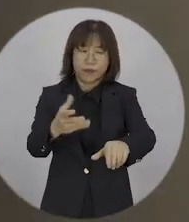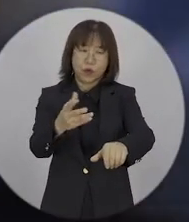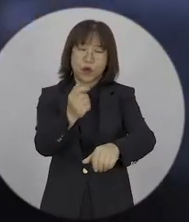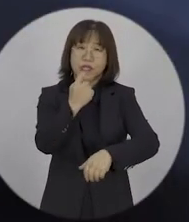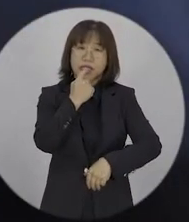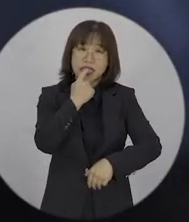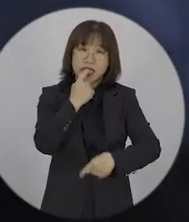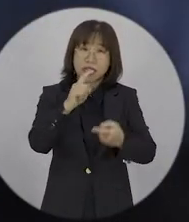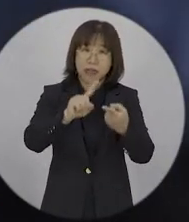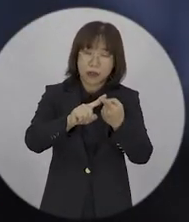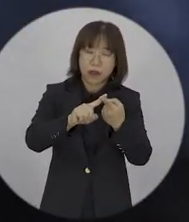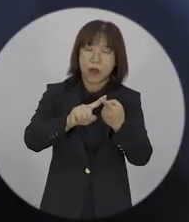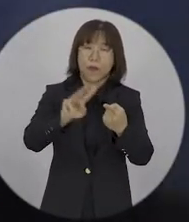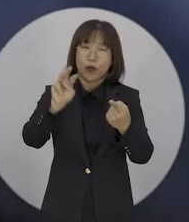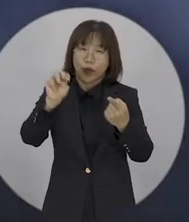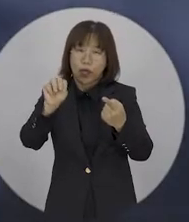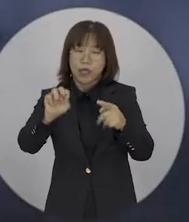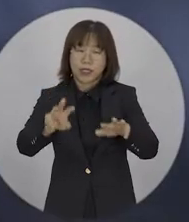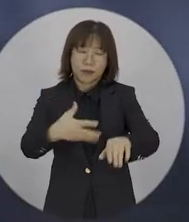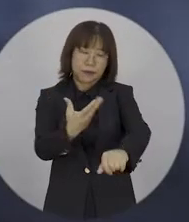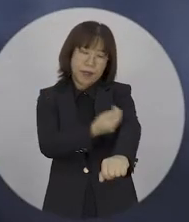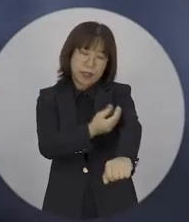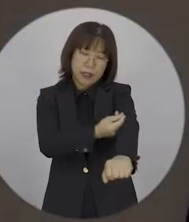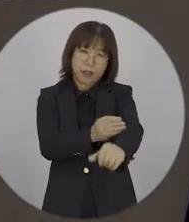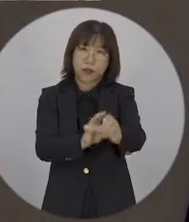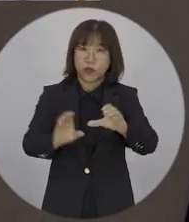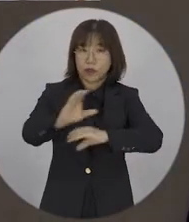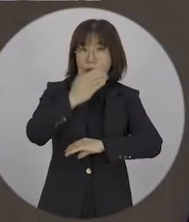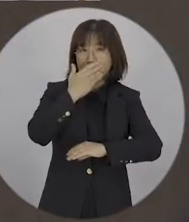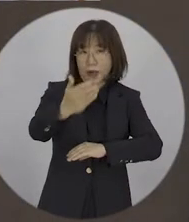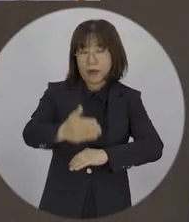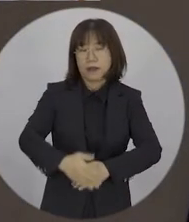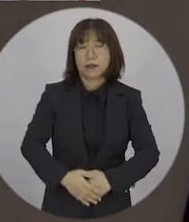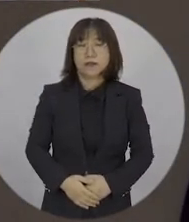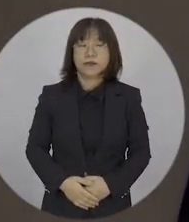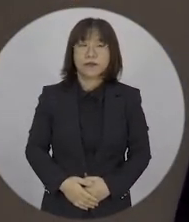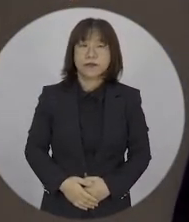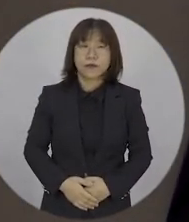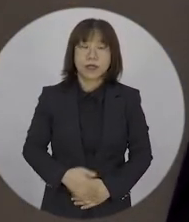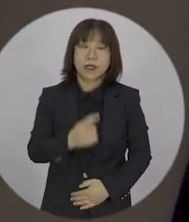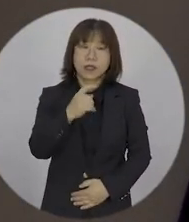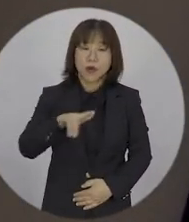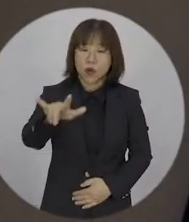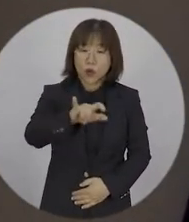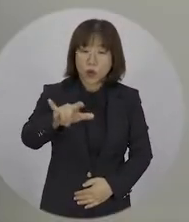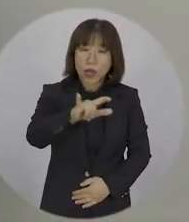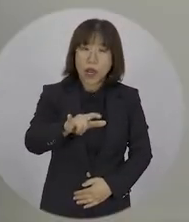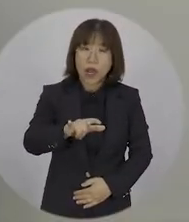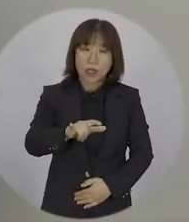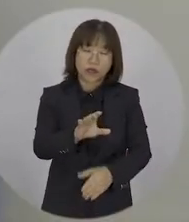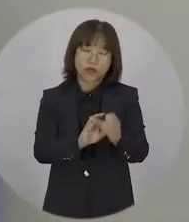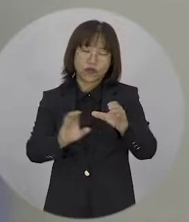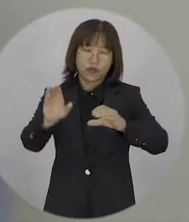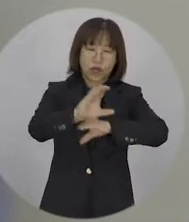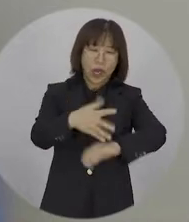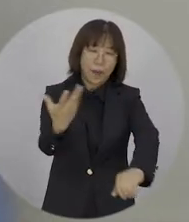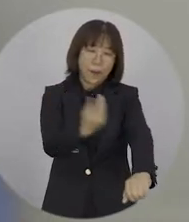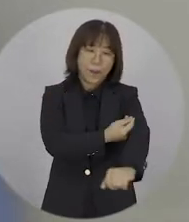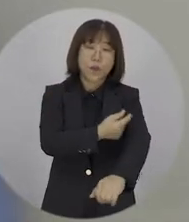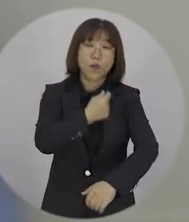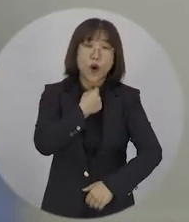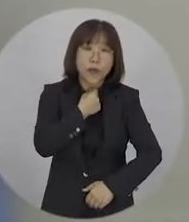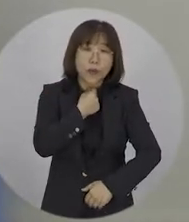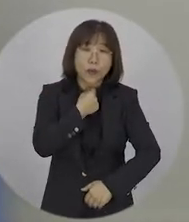화이자 또는 못 하나 백신으로 추가 접종을 받을 수 있습니다 코로나 백신 추가 접종을 원하는 고민은